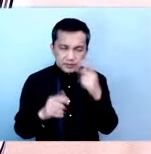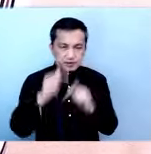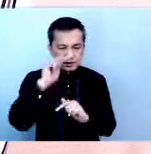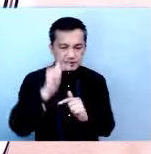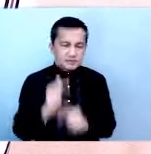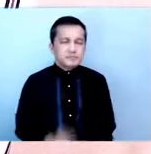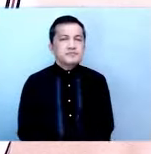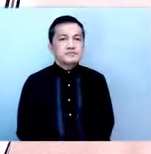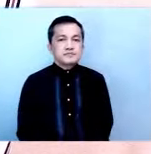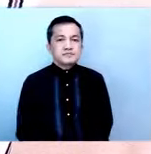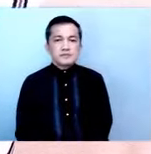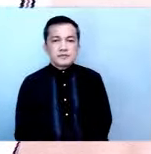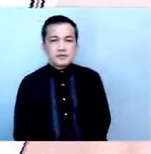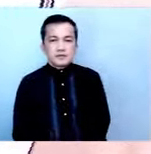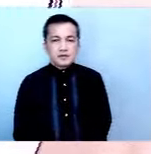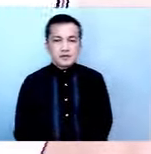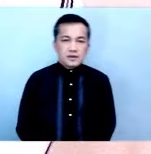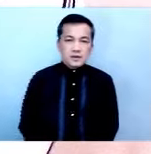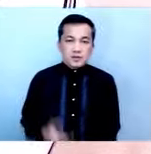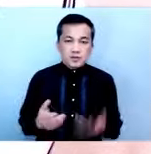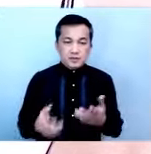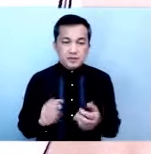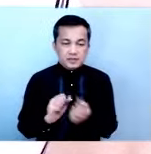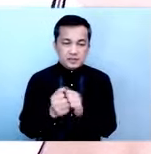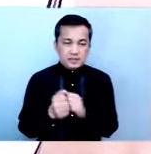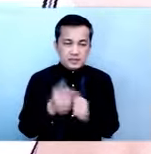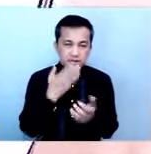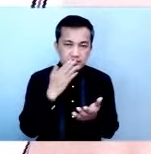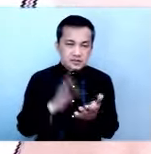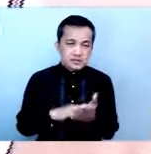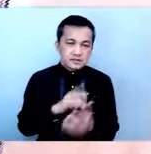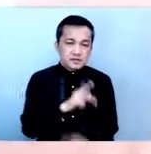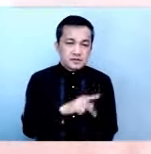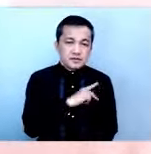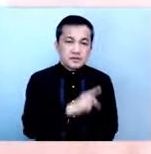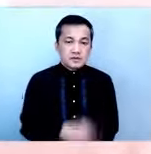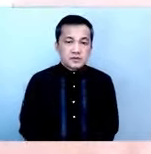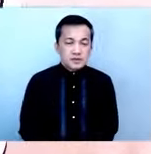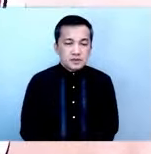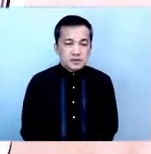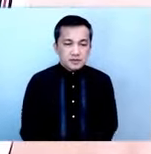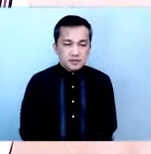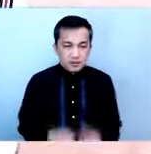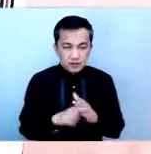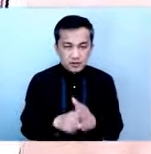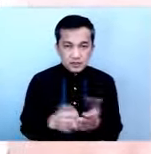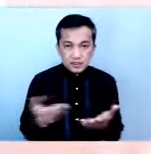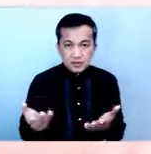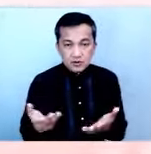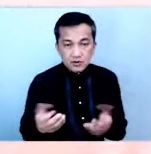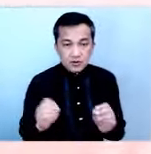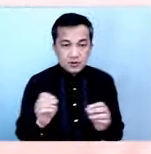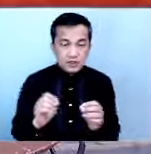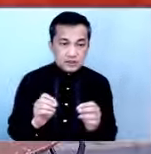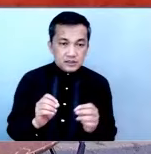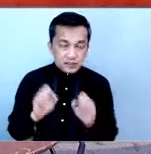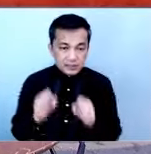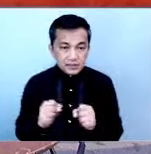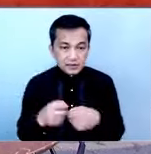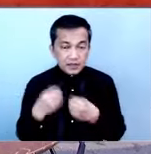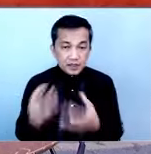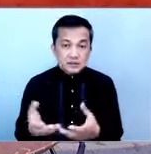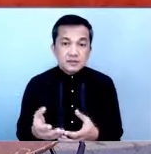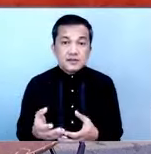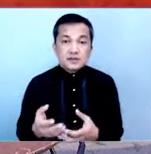posible na maging masama siya para sa personal mo na. Halimbawa, kung ikaw naman ay wala ka naman na pala masyadong kayang ibigay o